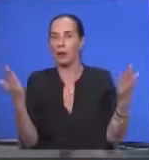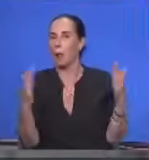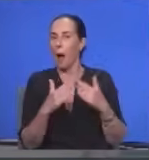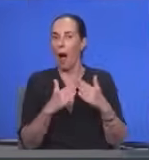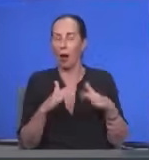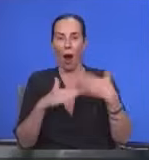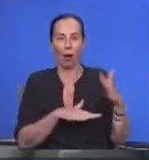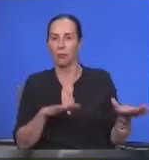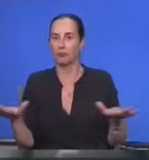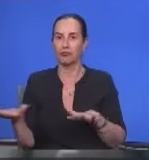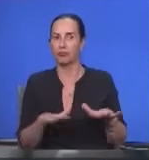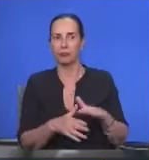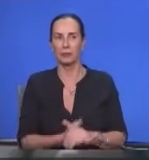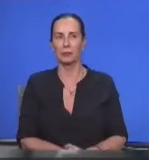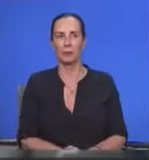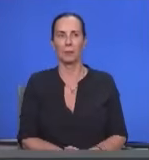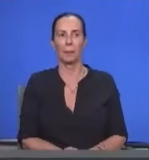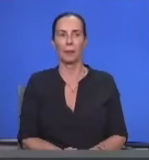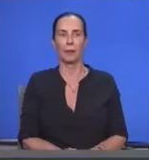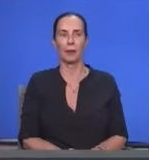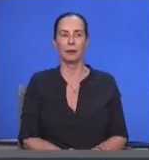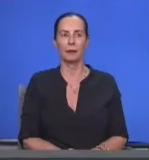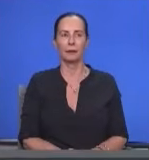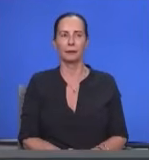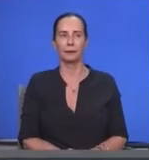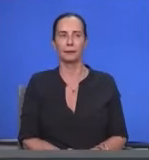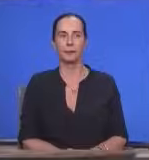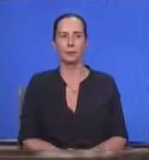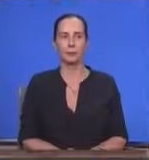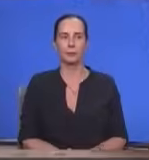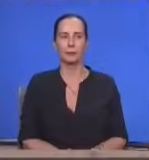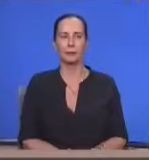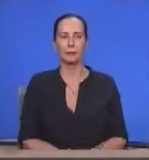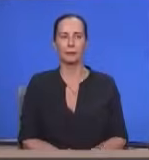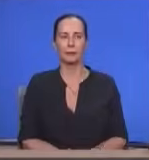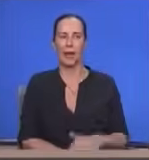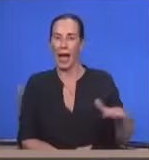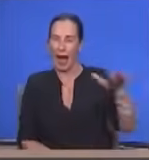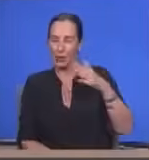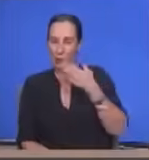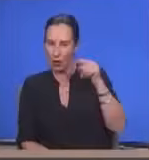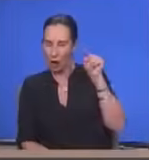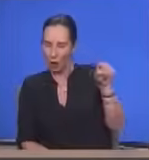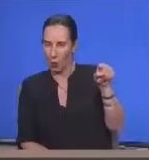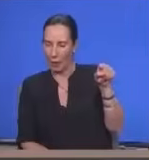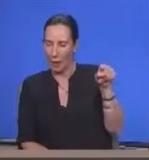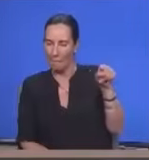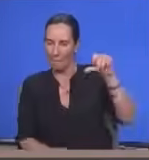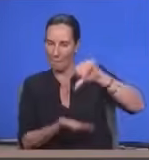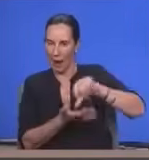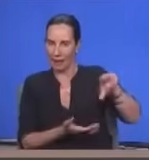לאחר רעידת האדמה. המלאח הוא הרובע היהודי בעיר העתיקה של